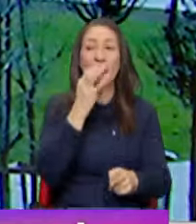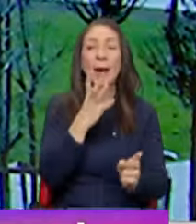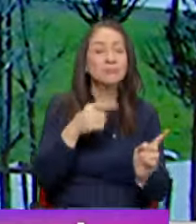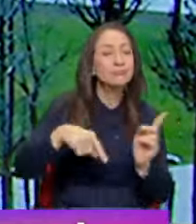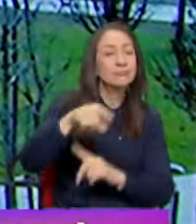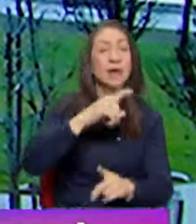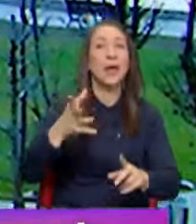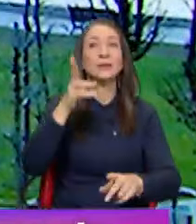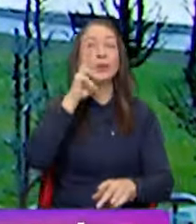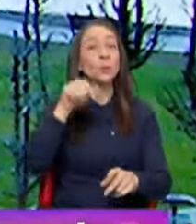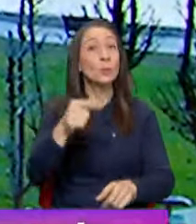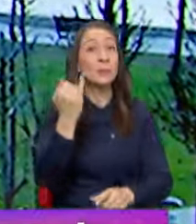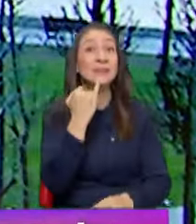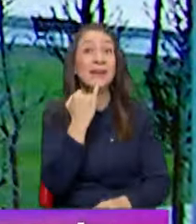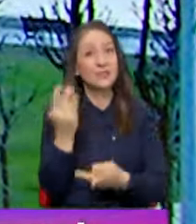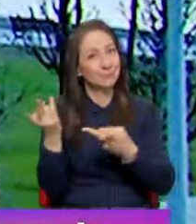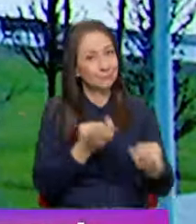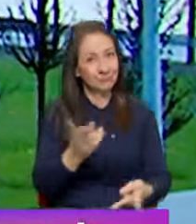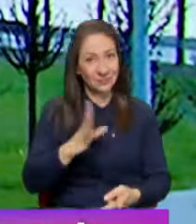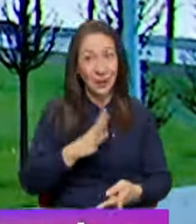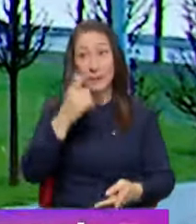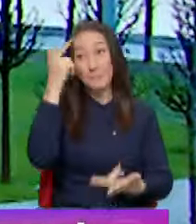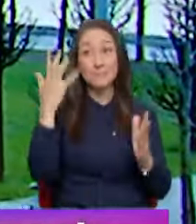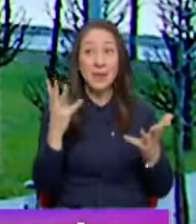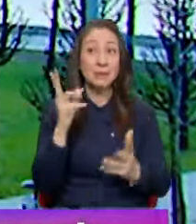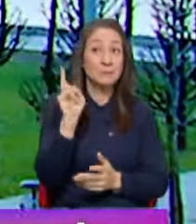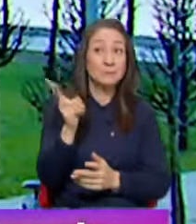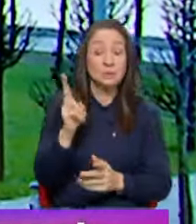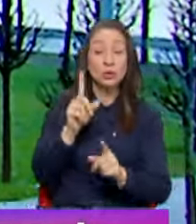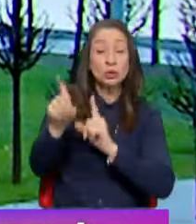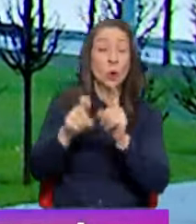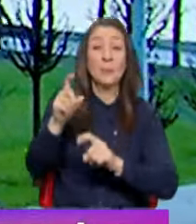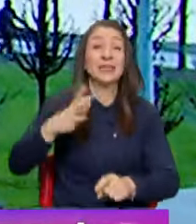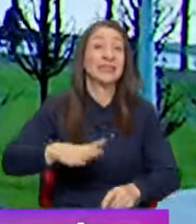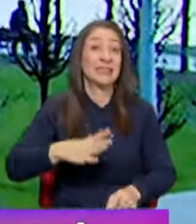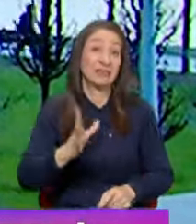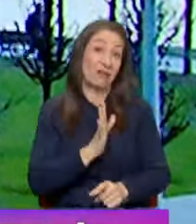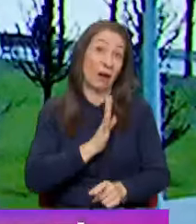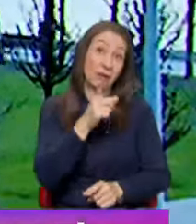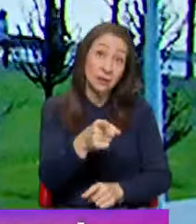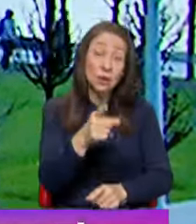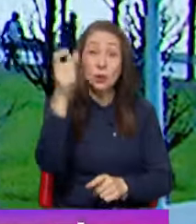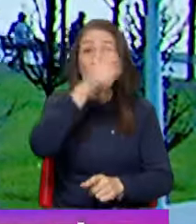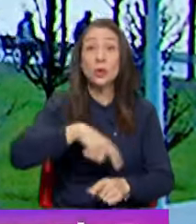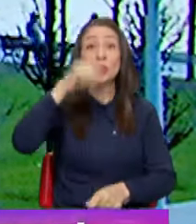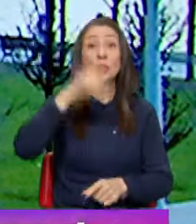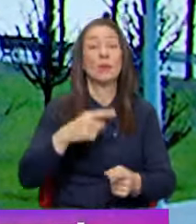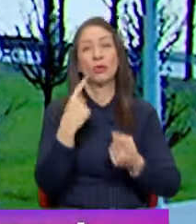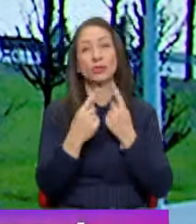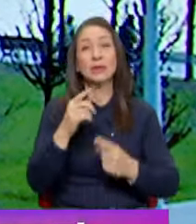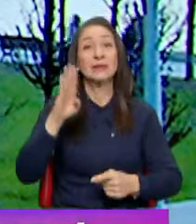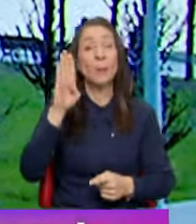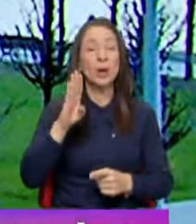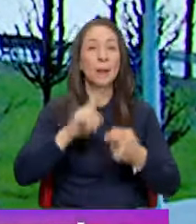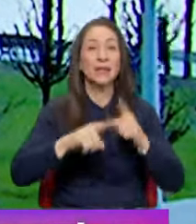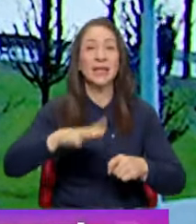olacak ve en son bugün bir misafir de ağırlayacağız hep birlikte belki kendisine yöneltmek istediğiniz sorular da vardır Türkiye'nin gündemini konuşacağız Demokrat